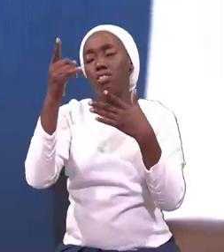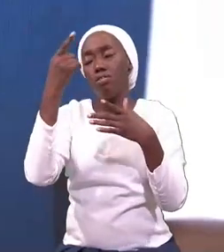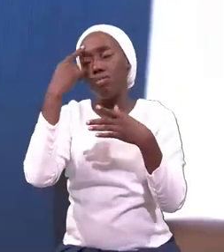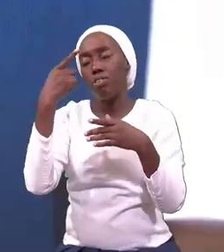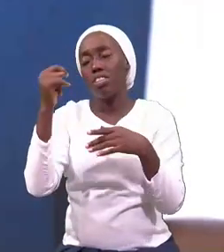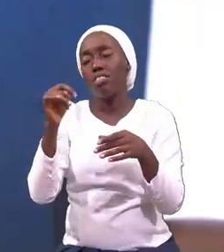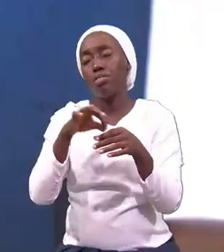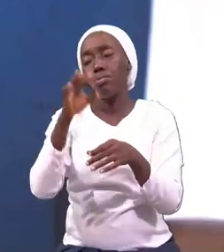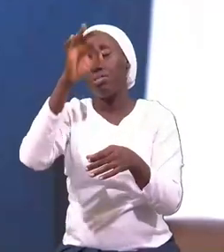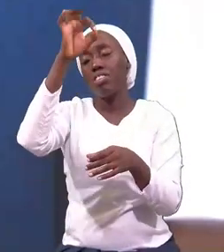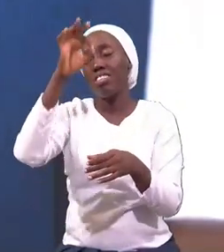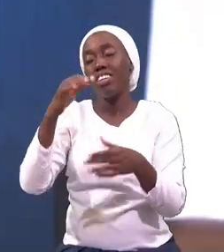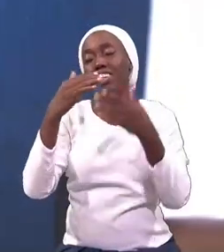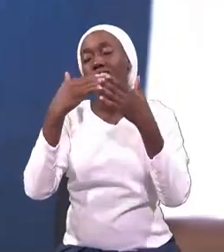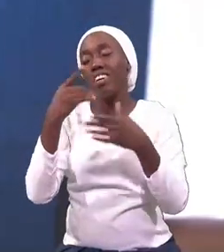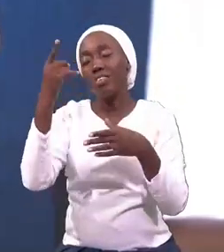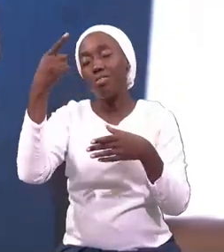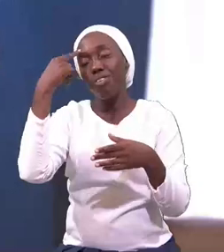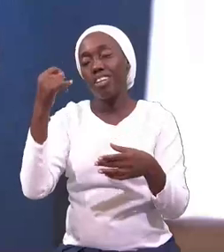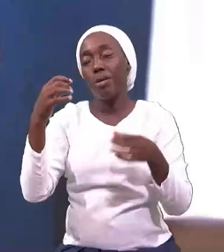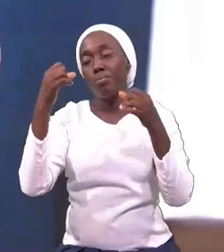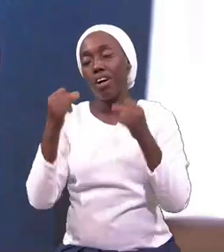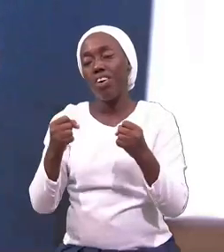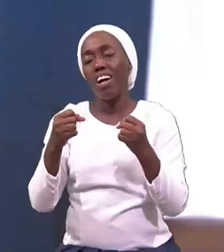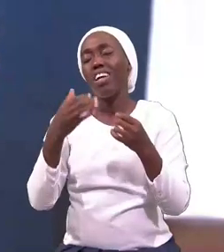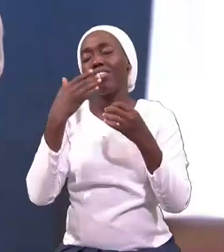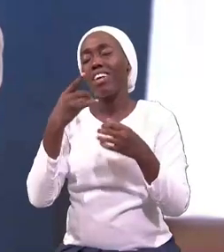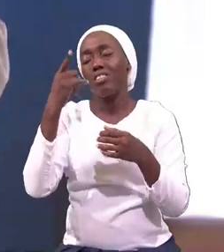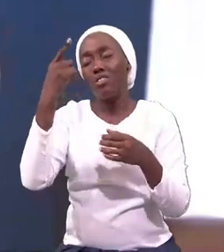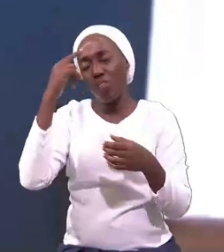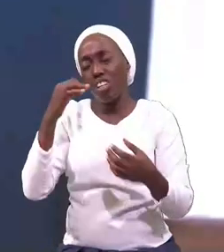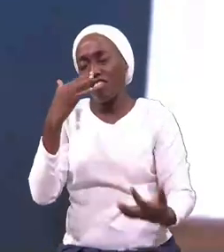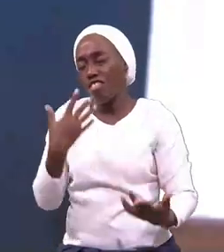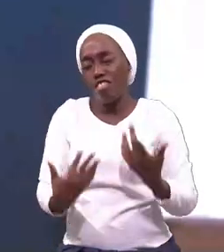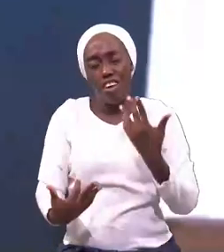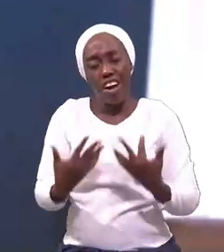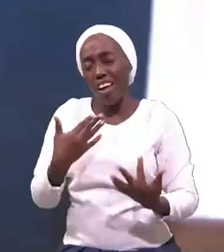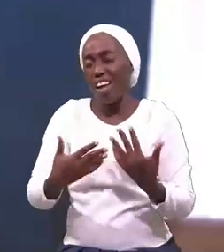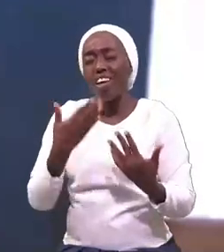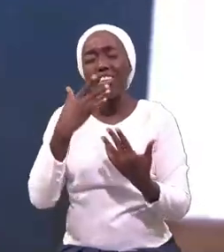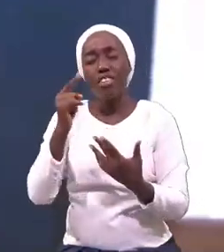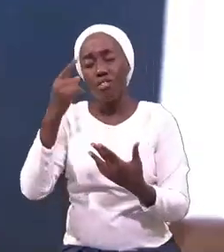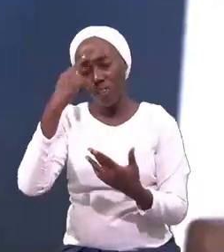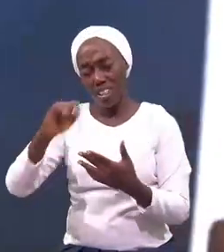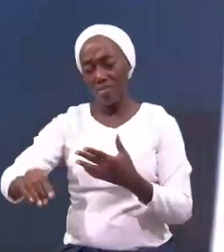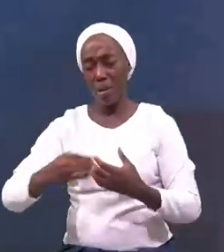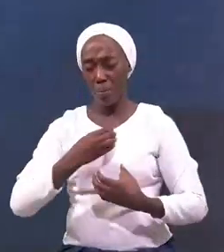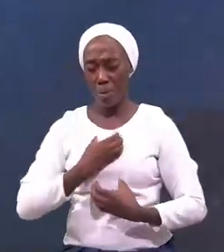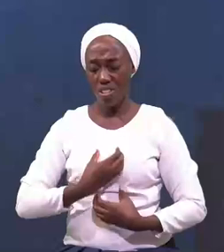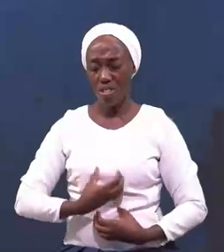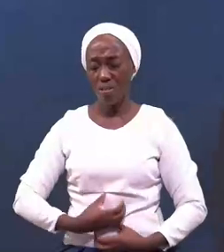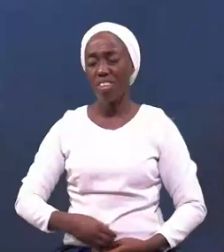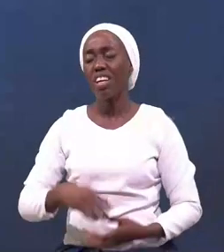merci pour l'Esprit, merci pour la puissance, merci pour le feu, merci pour la